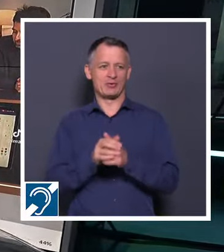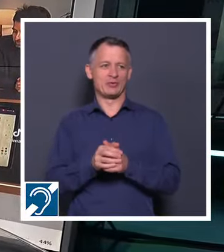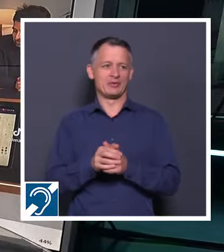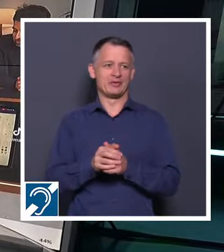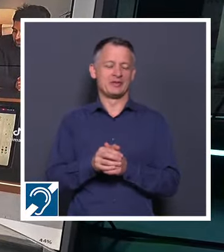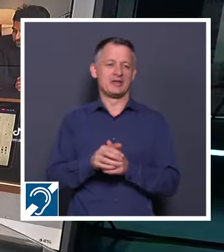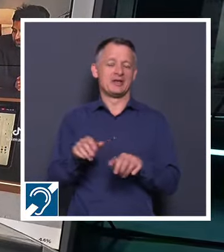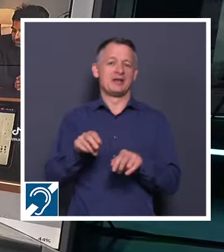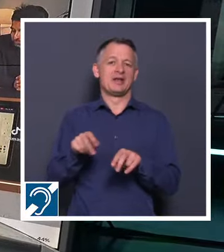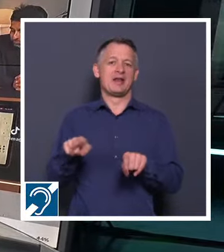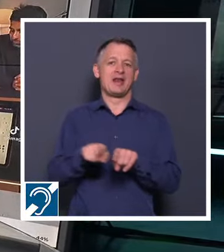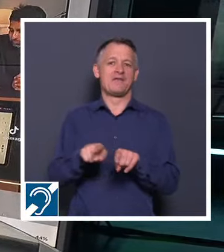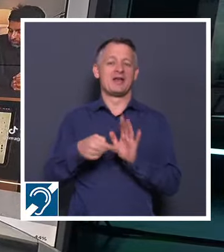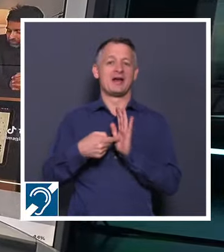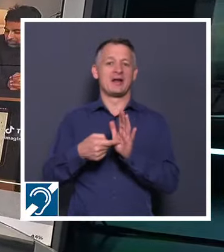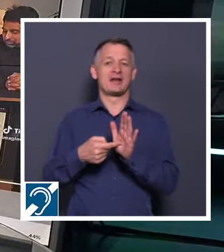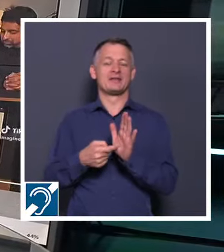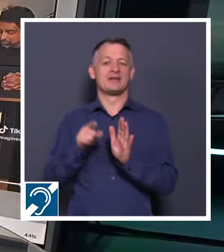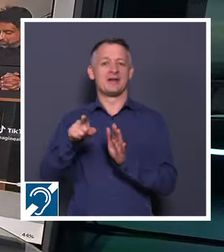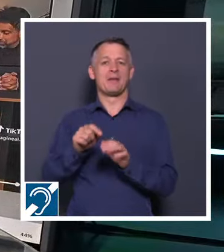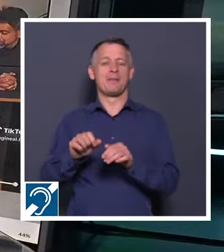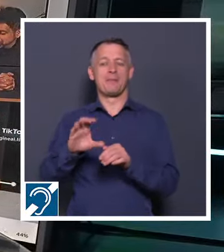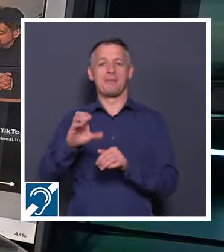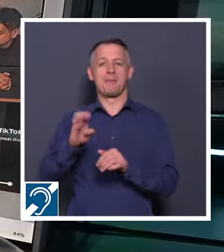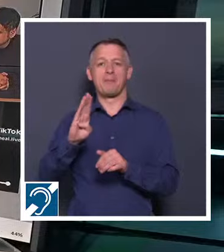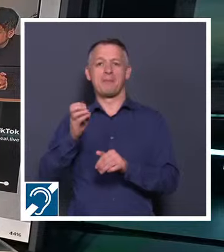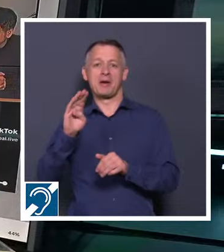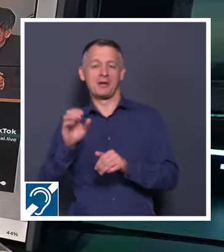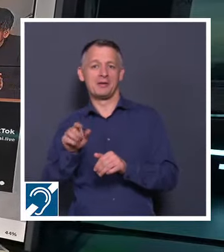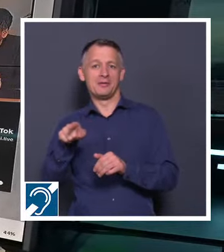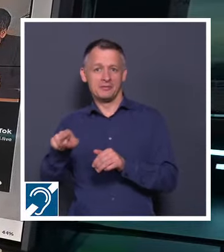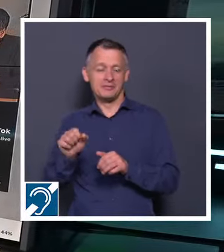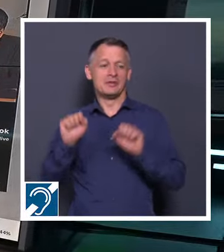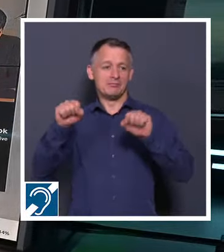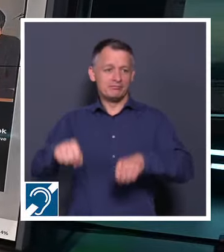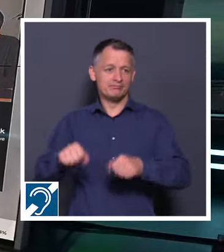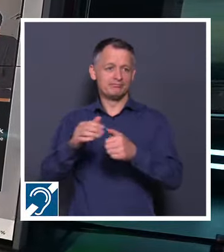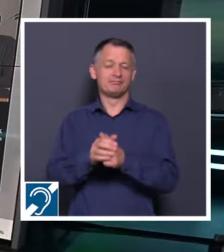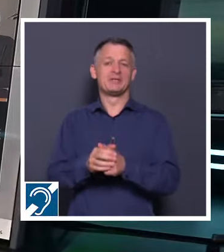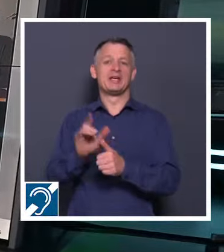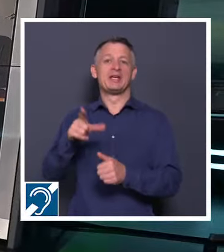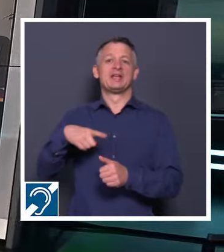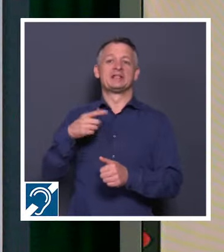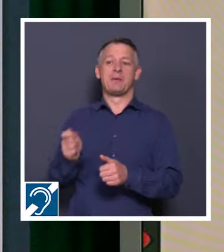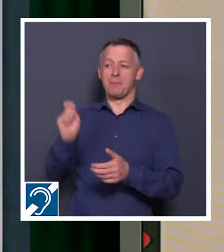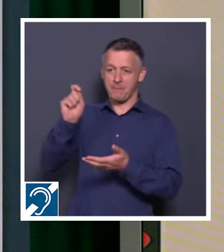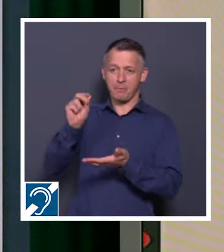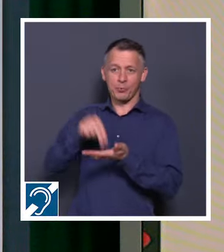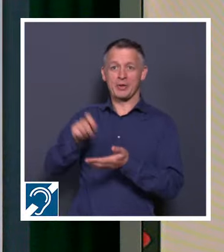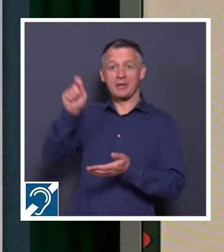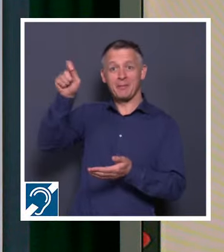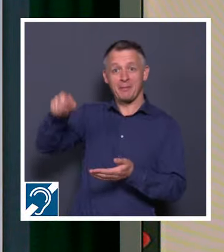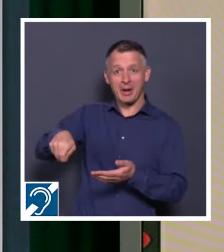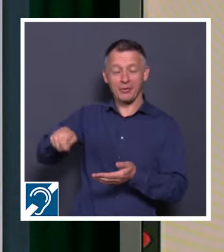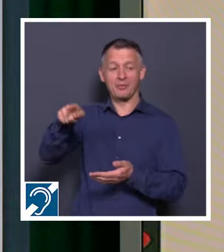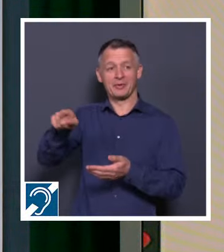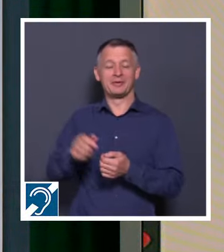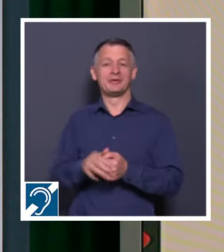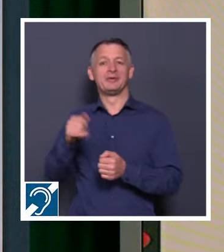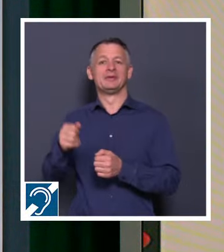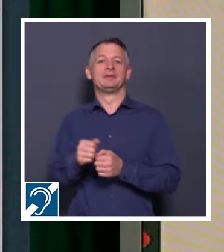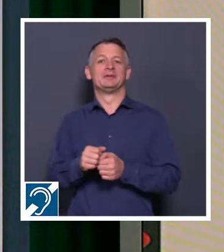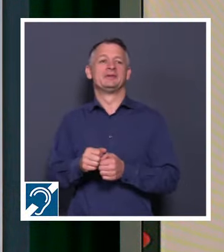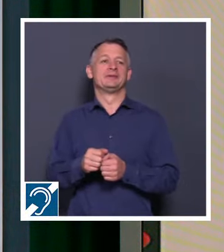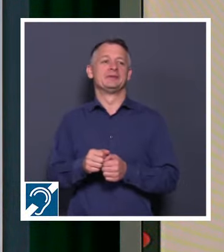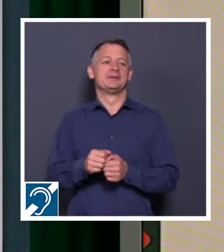la bancomat bagi cardul și înăuntru este tot un om care stă și numără banii. Am văzut că în China sunt prezentați urși panda, de fapt